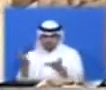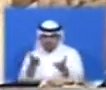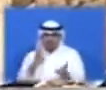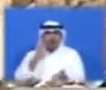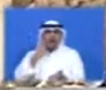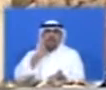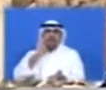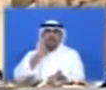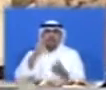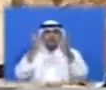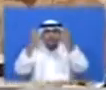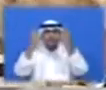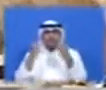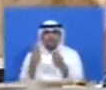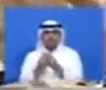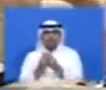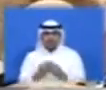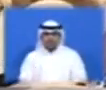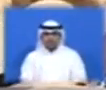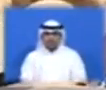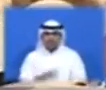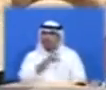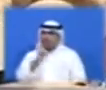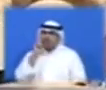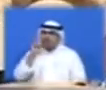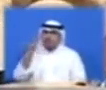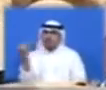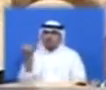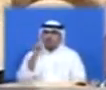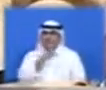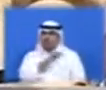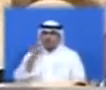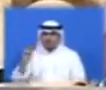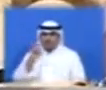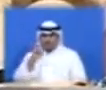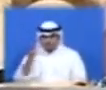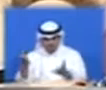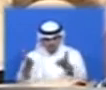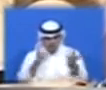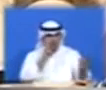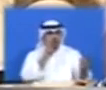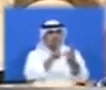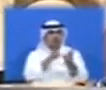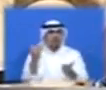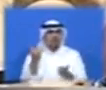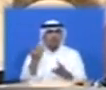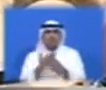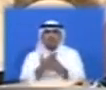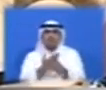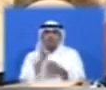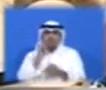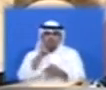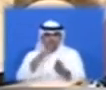ثم كل هذا التمرين في أن يعمل في تمرين ميداني اللي راح نشوفه اليوم لتثبيت